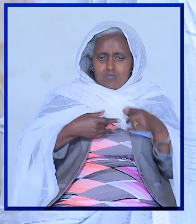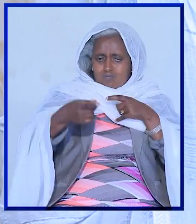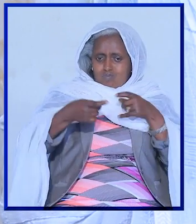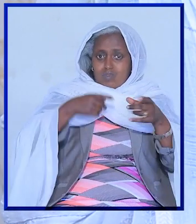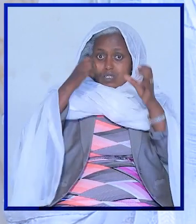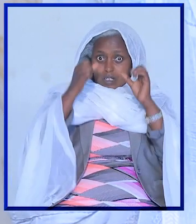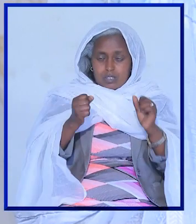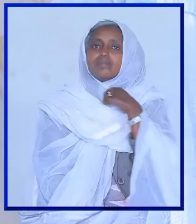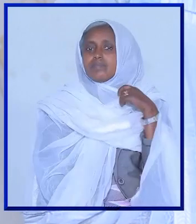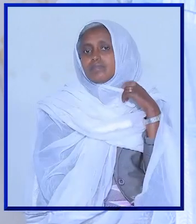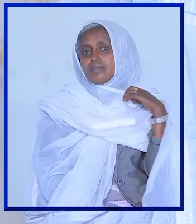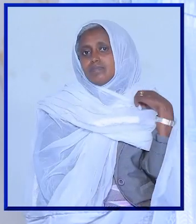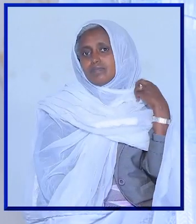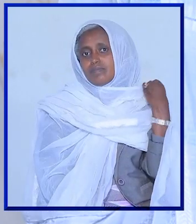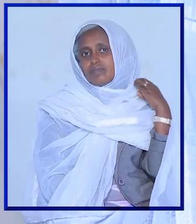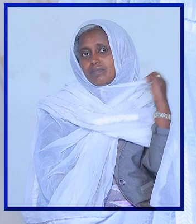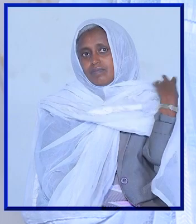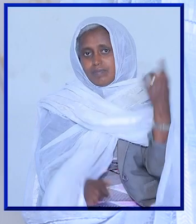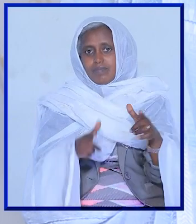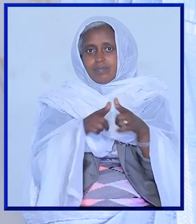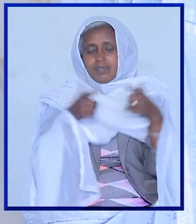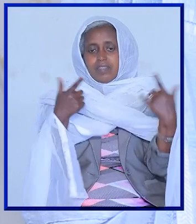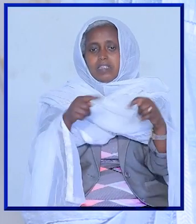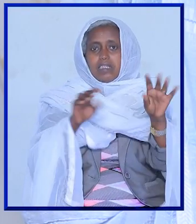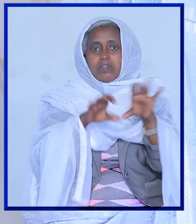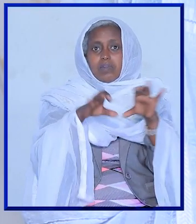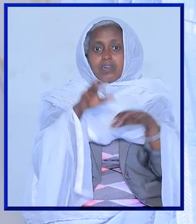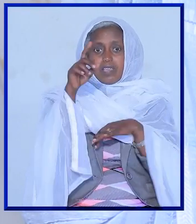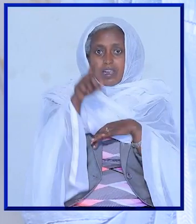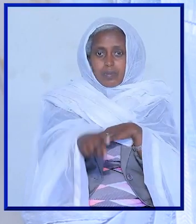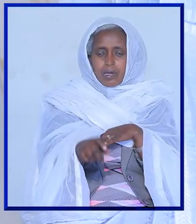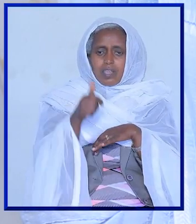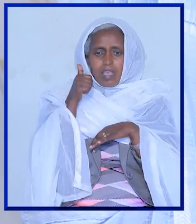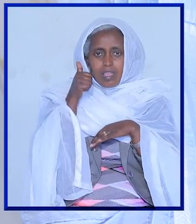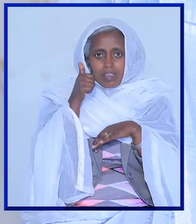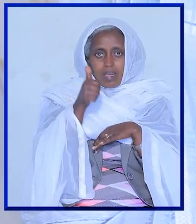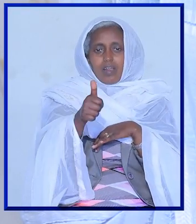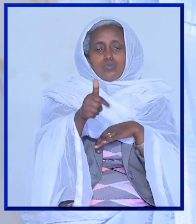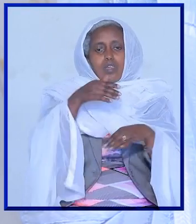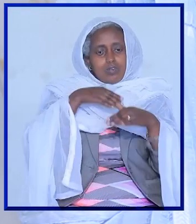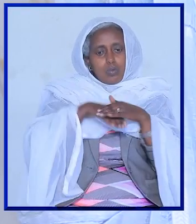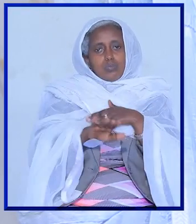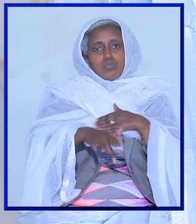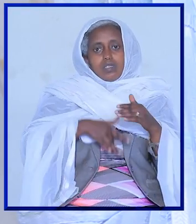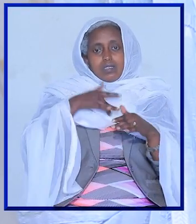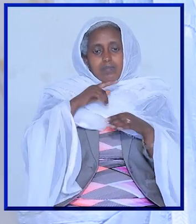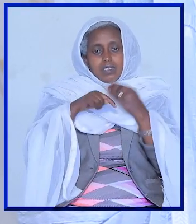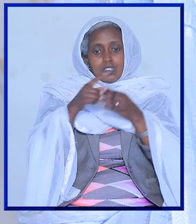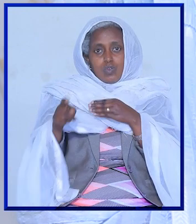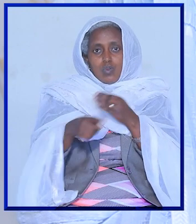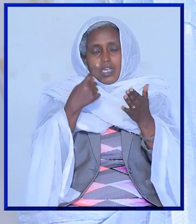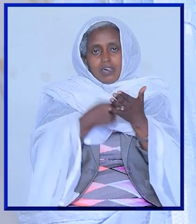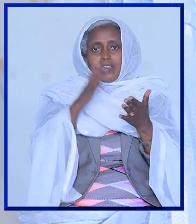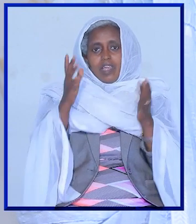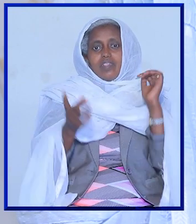እሱ ጀግና ነው። ትልቅ ጥረት ማድረግ ያለባት የራሷ የውስጧ ስሜት ስለሆነ እንዲህ አይነት